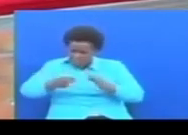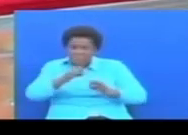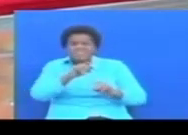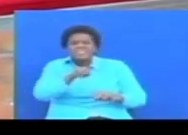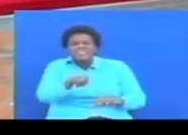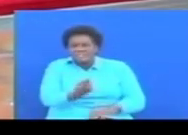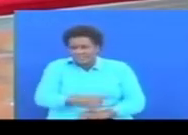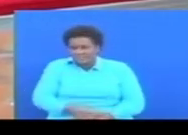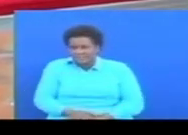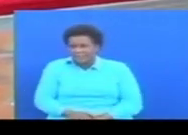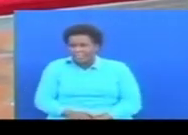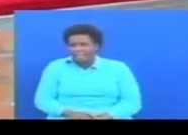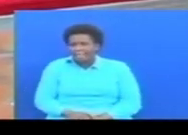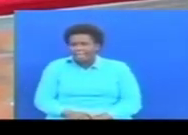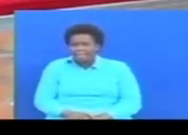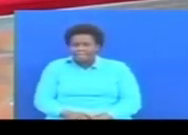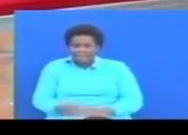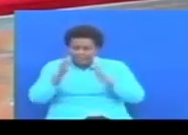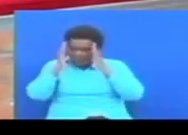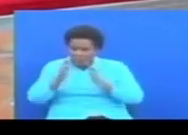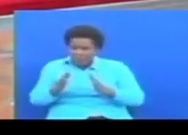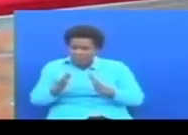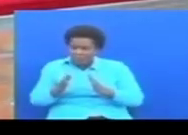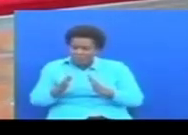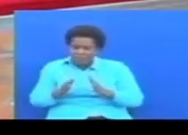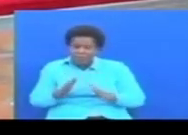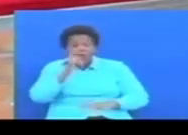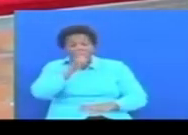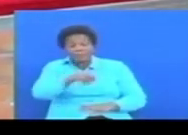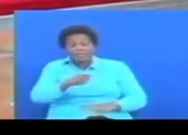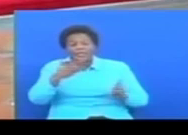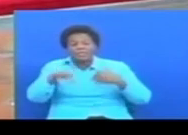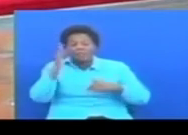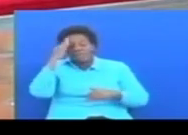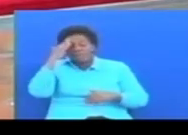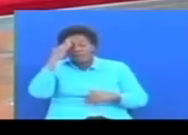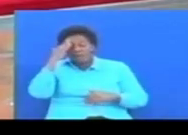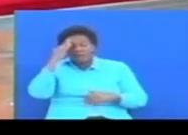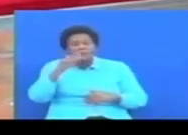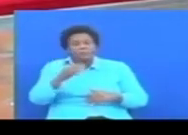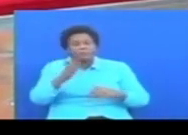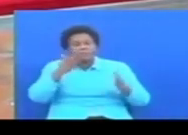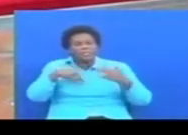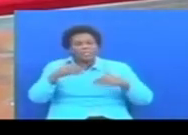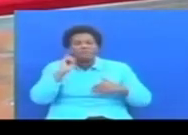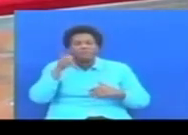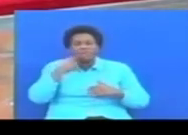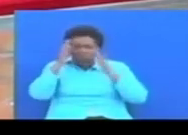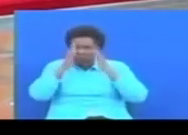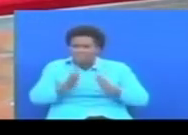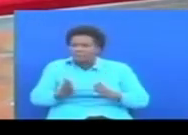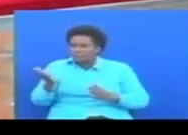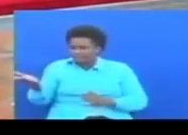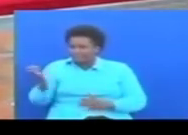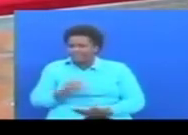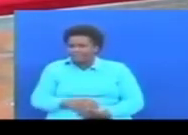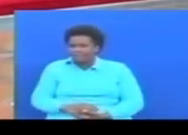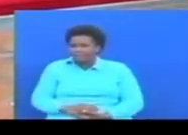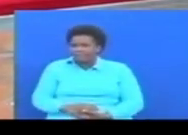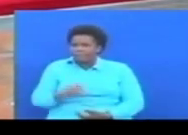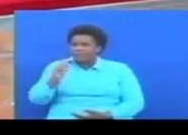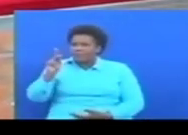Mheshimiwa Waziri wa Maliasili na Utalii, napenda kujibu swali la Mheshimiwa Zuberi Mohamed